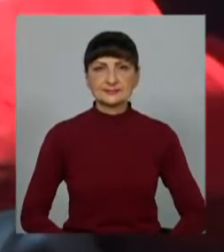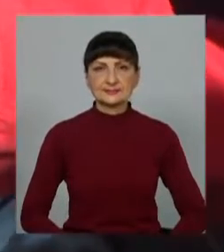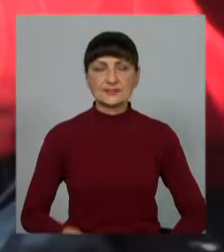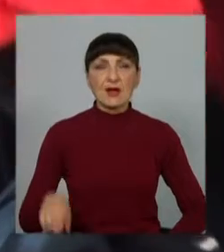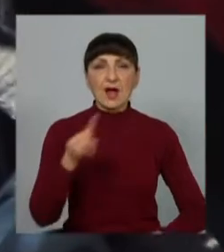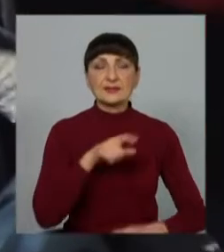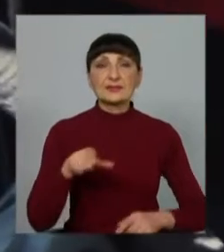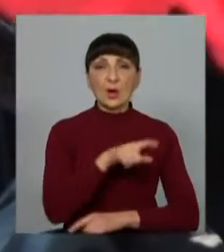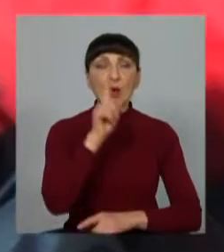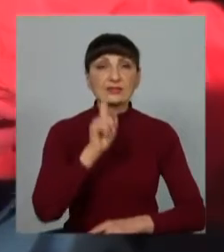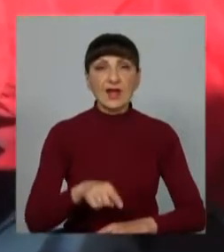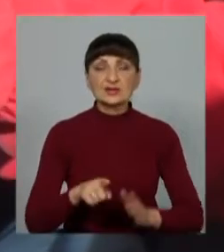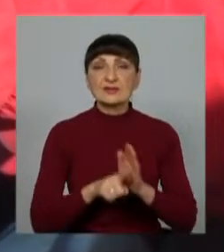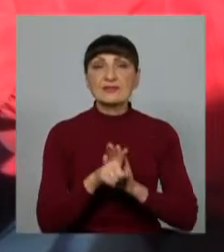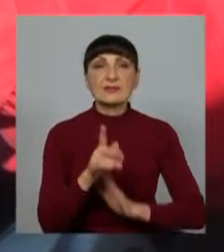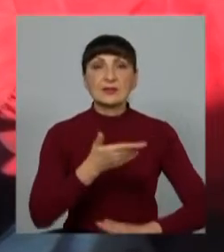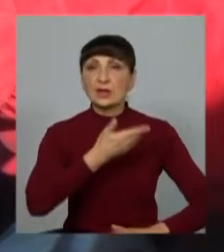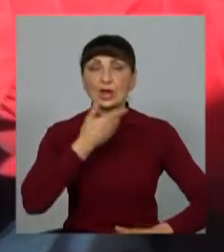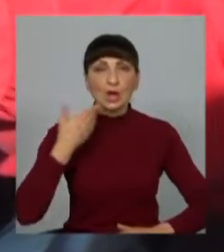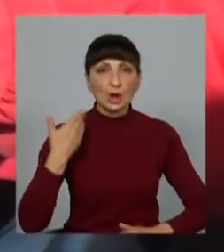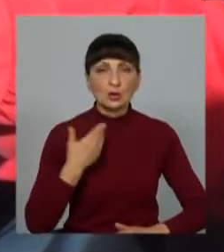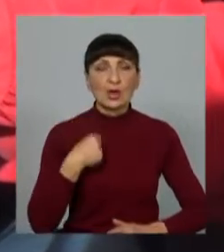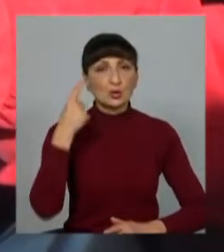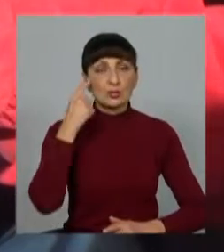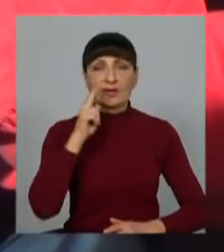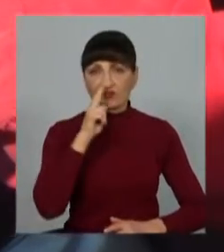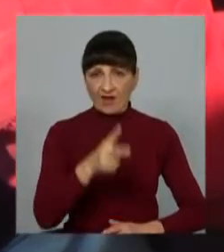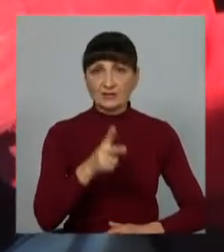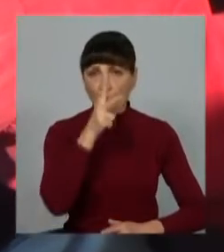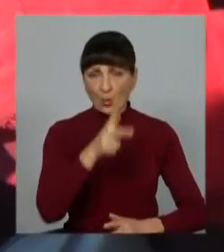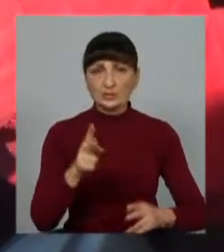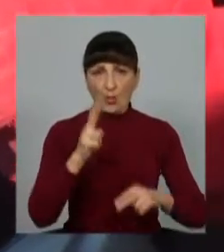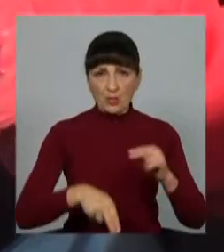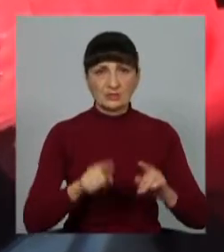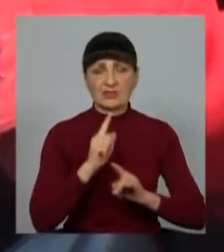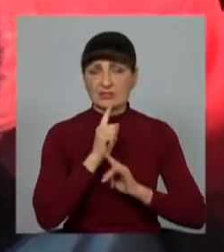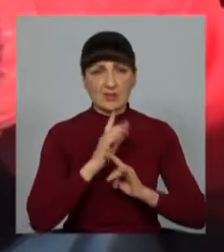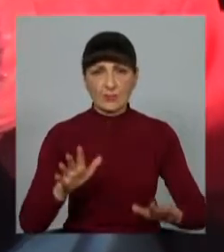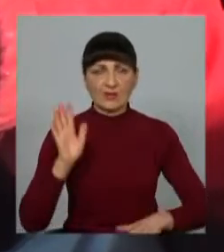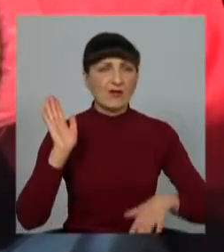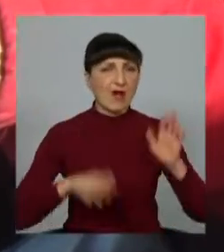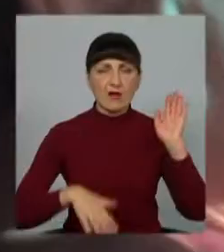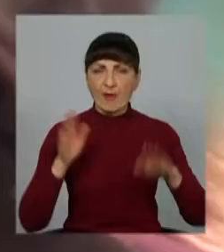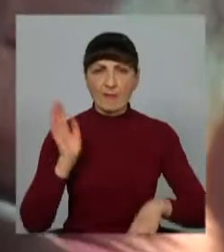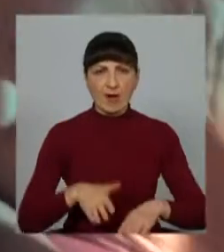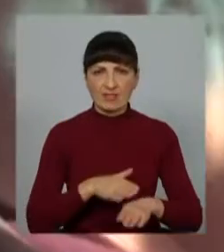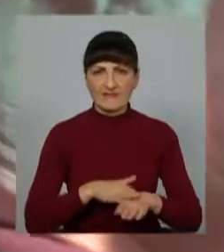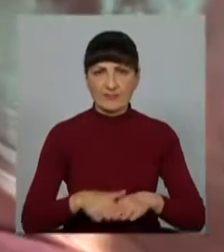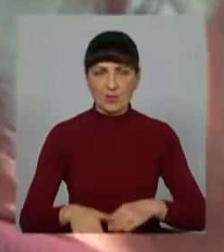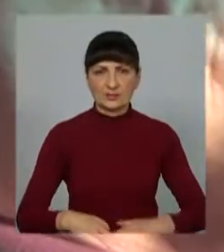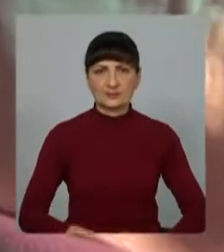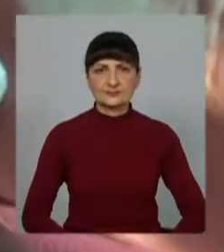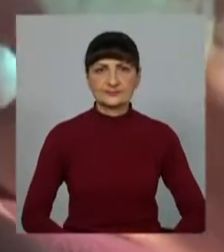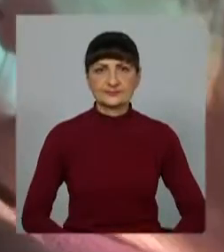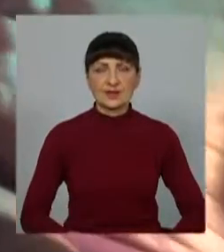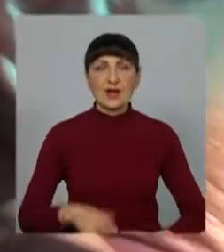Они трассу даже толком не начали ремонтировать и не думаю, что через 2-3 года закончат. Как попало относятся к делу.